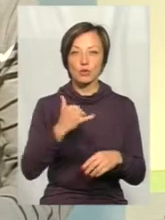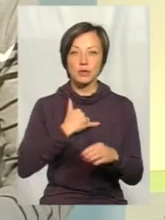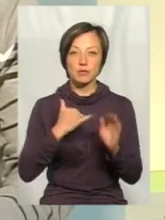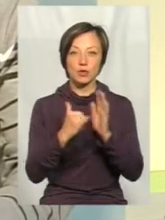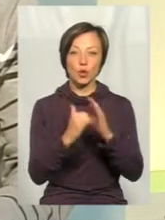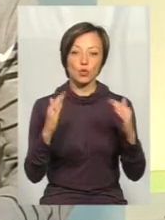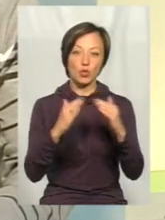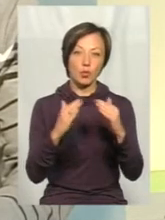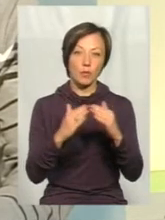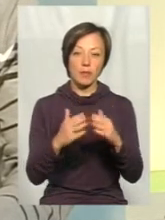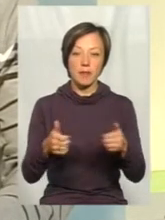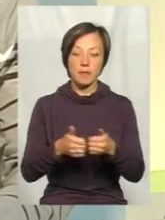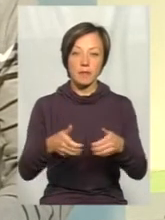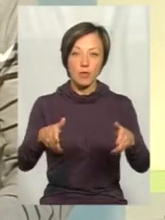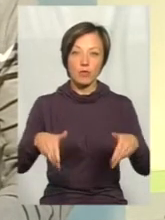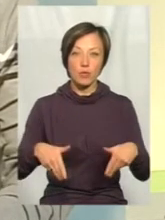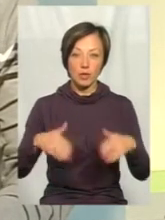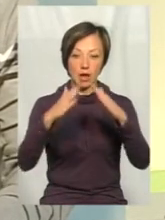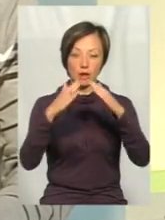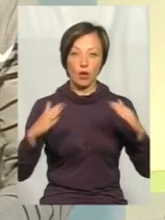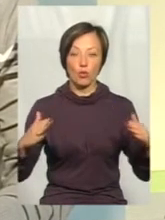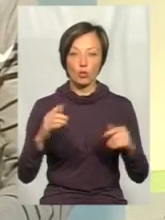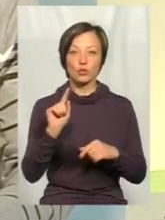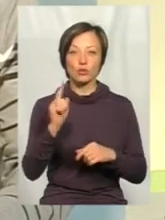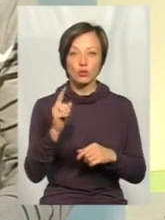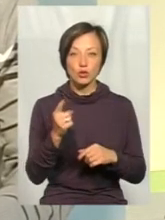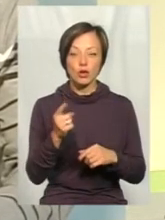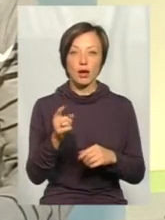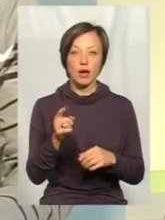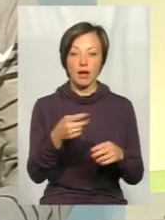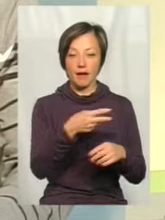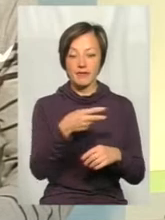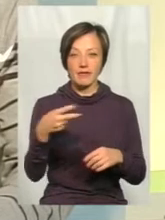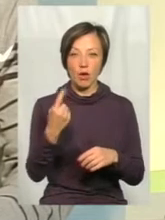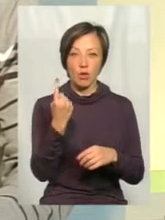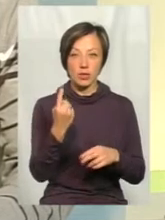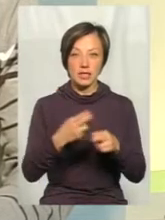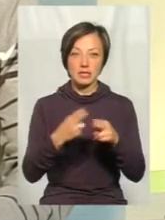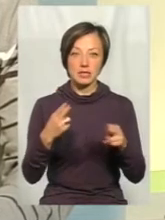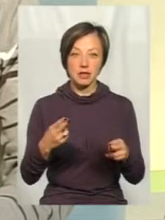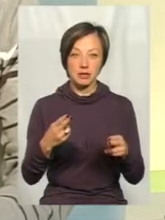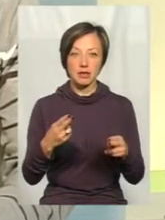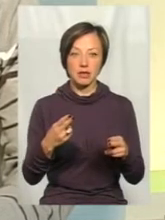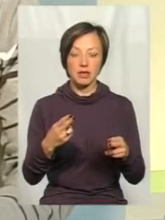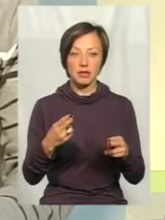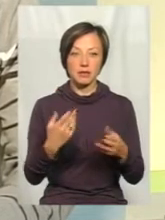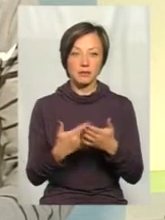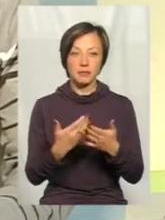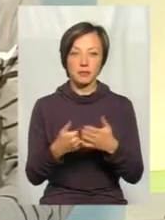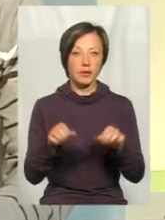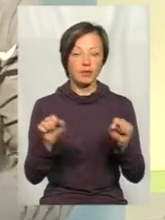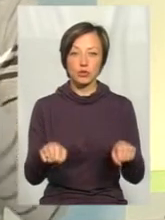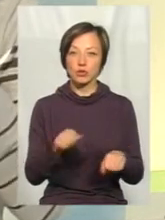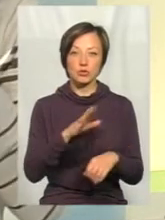на домогосподарстві, присадинній ділянці, на даху. Тому що еквівалент однієї станції на там, мегаватт – це може бути